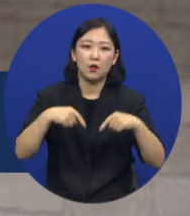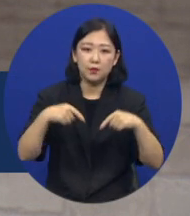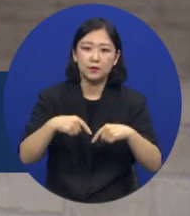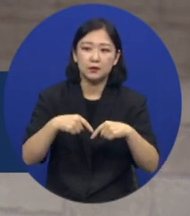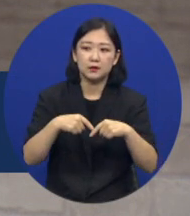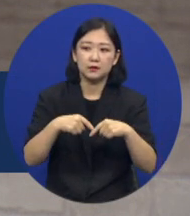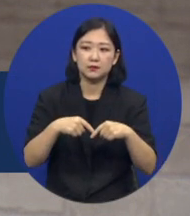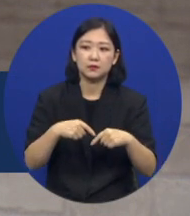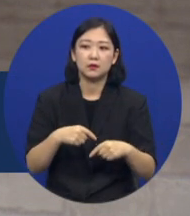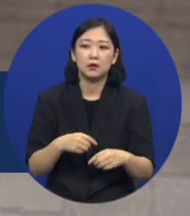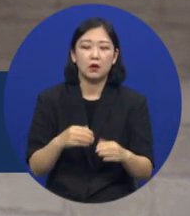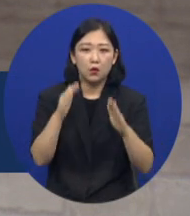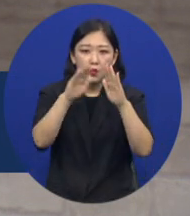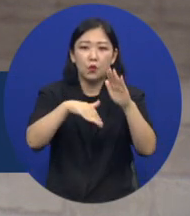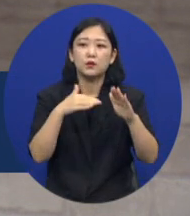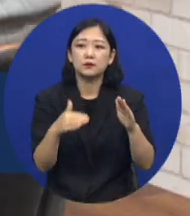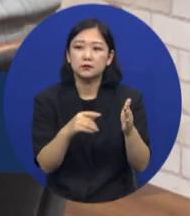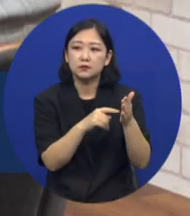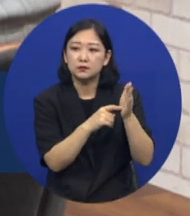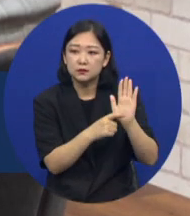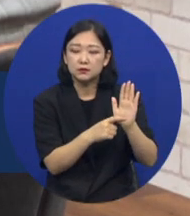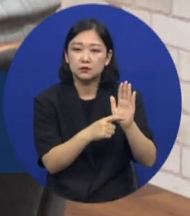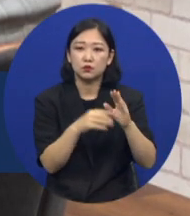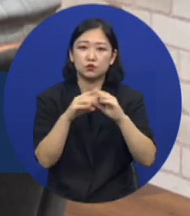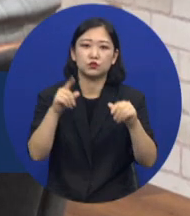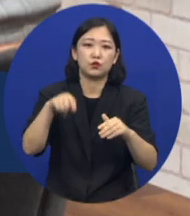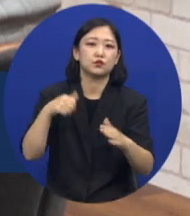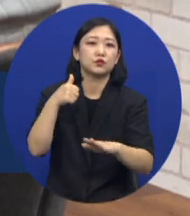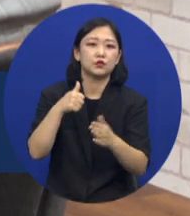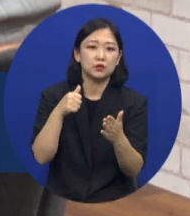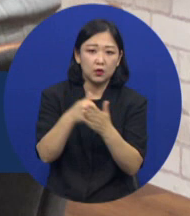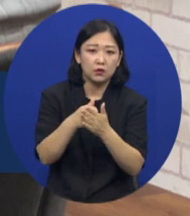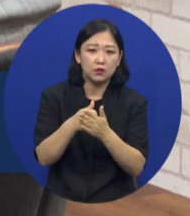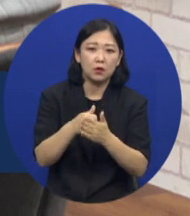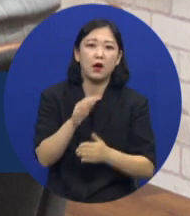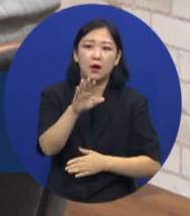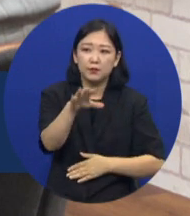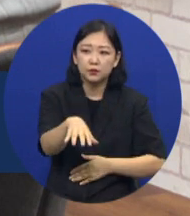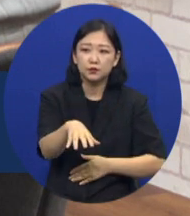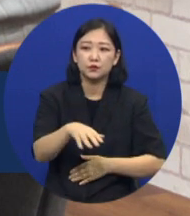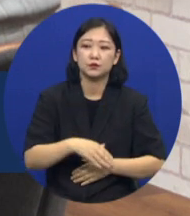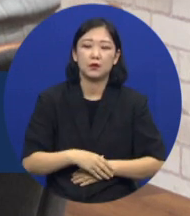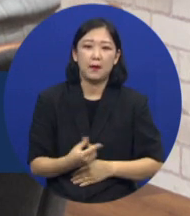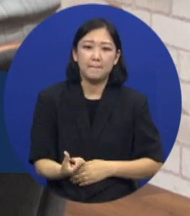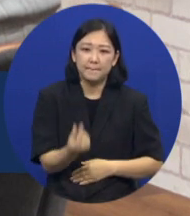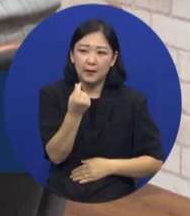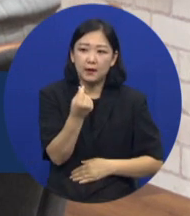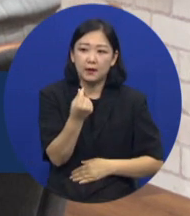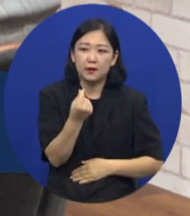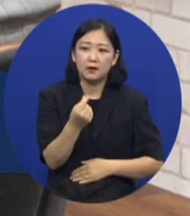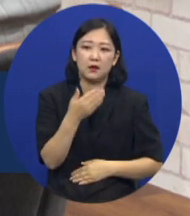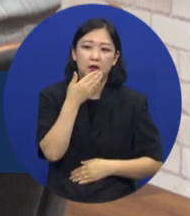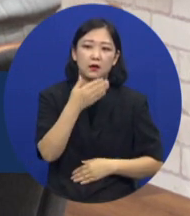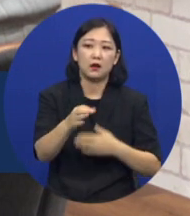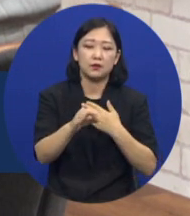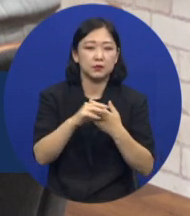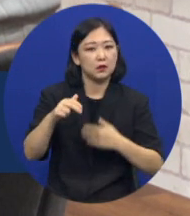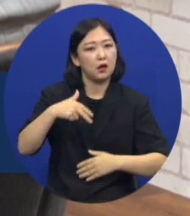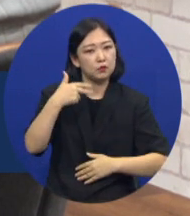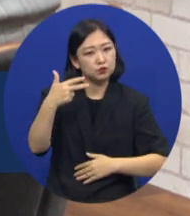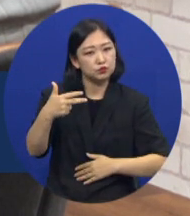했구요 이제 공식적으로 국토부 결정을 앞두고 어 빠른 시일내 빠른 실이 라고